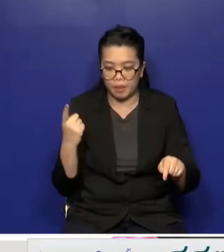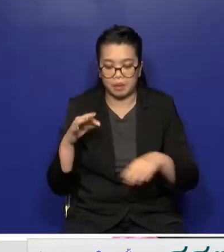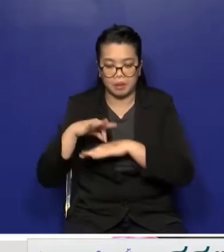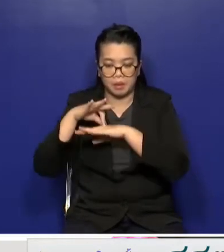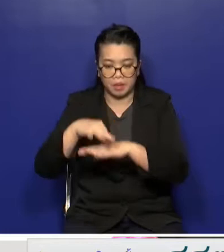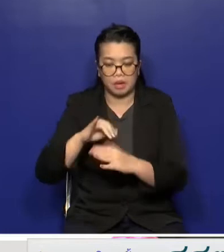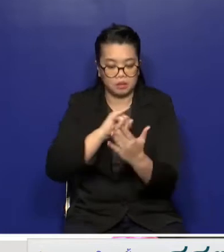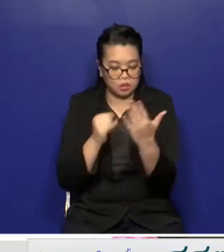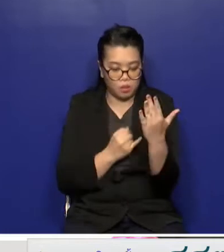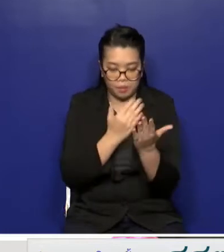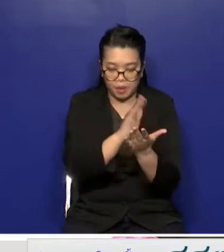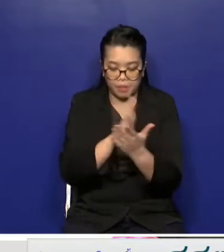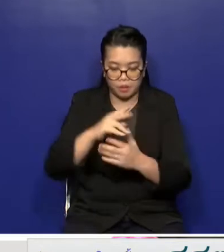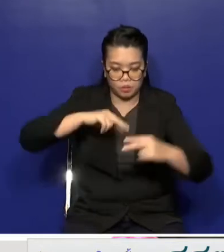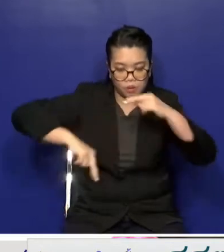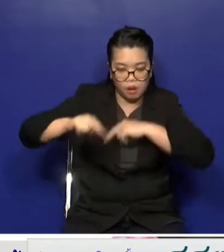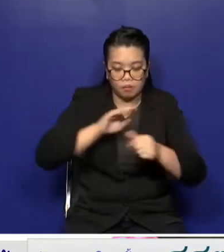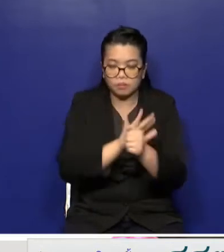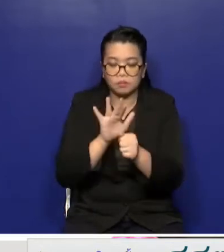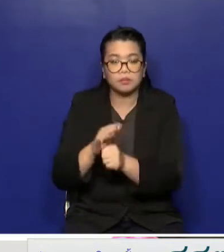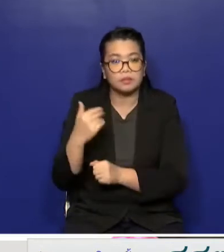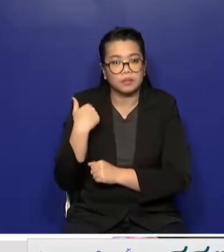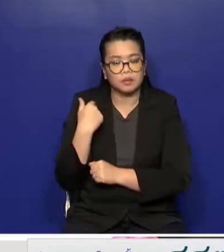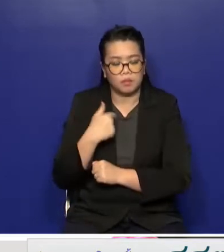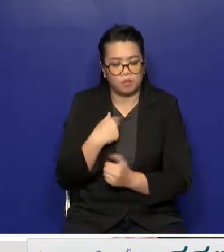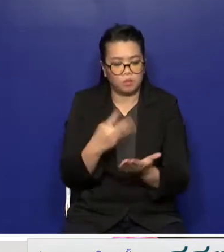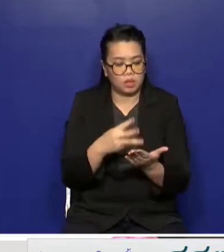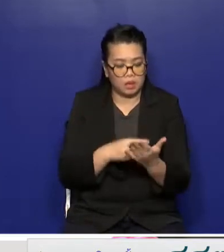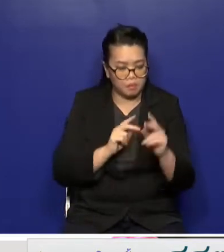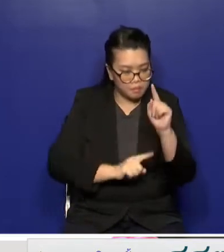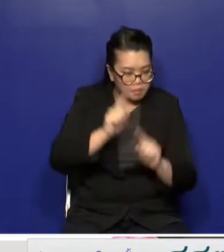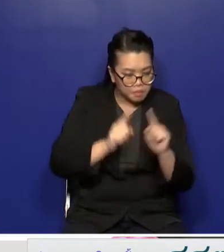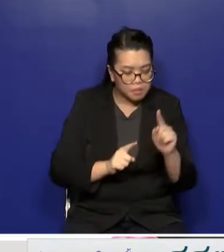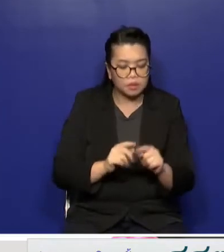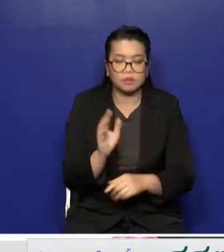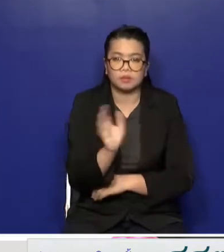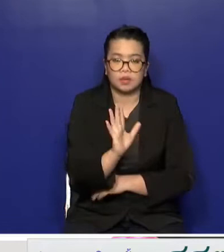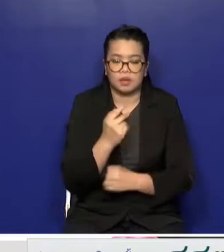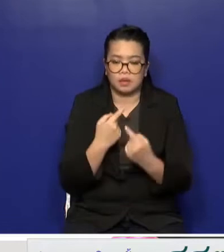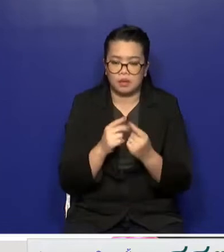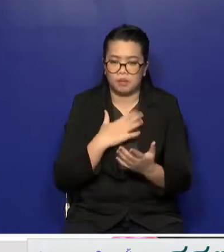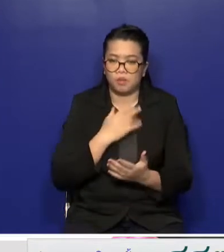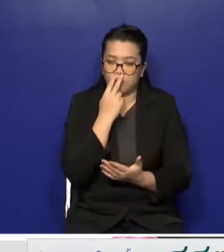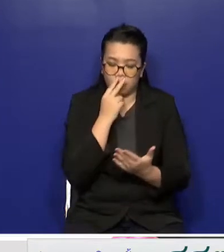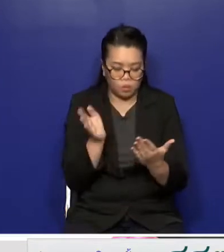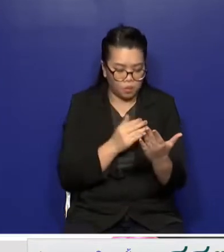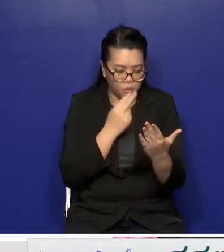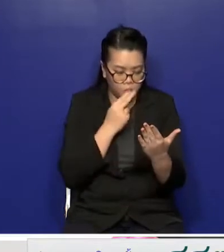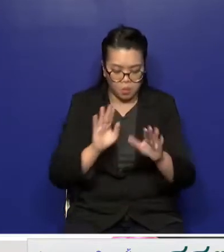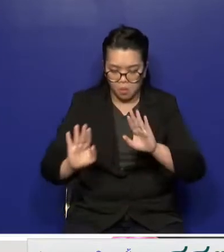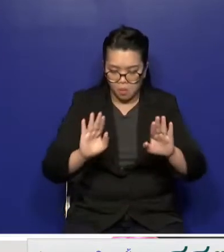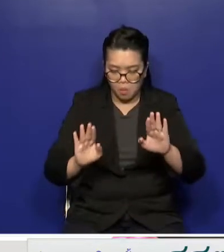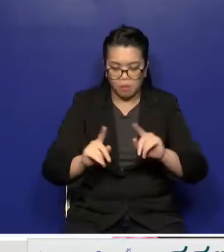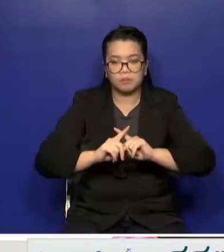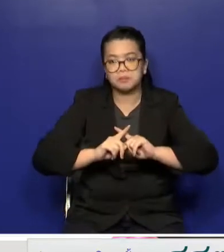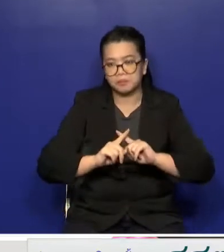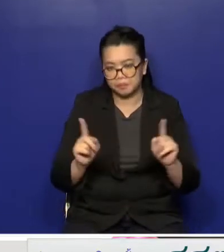ด้ความรู้สึกนะครับผมไมได้ประเมินเป็เชิงทางวชาการแต่เทาที่ดูมีความแตกต่างกันอย่างมในยะสำ